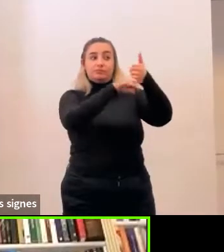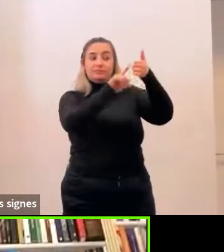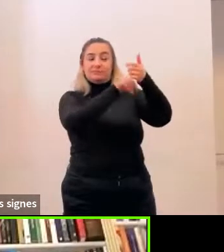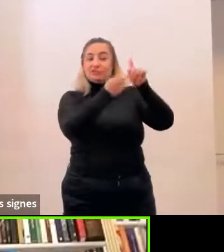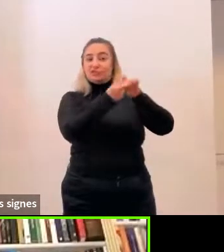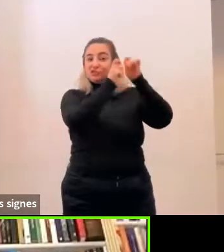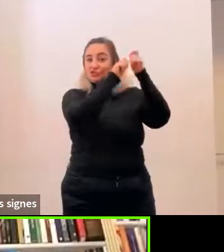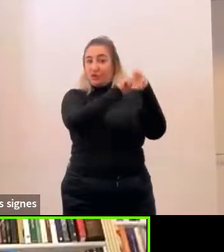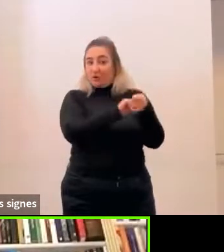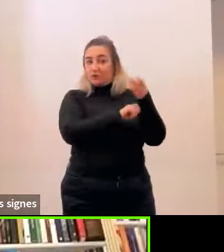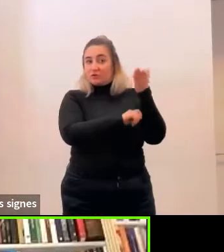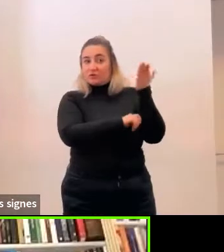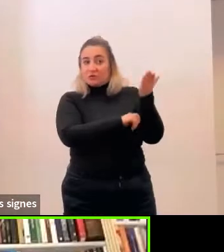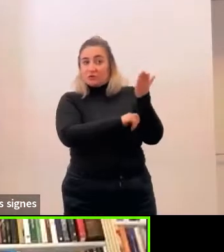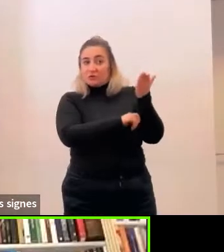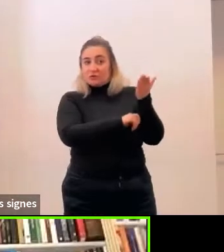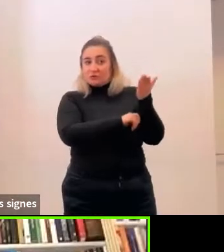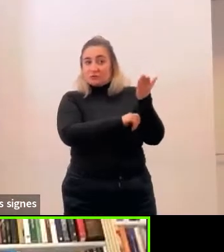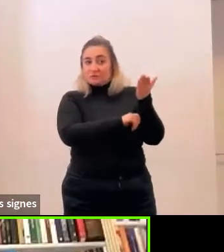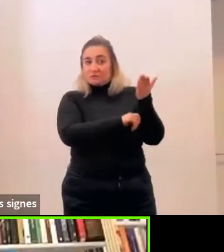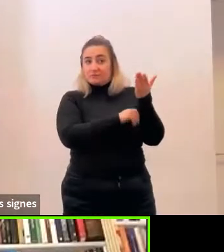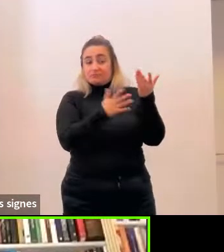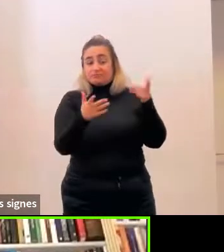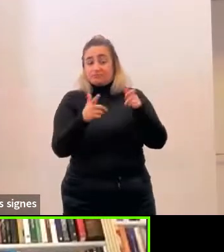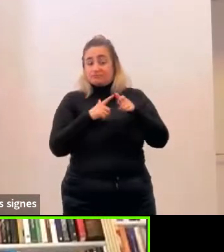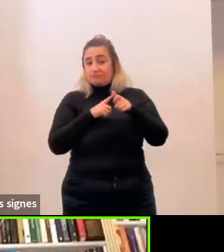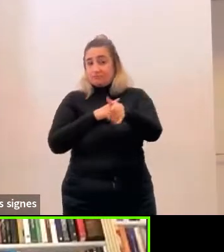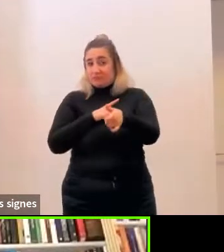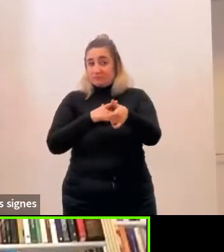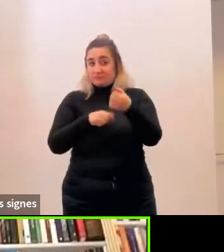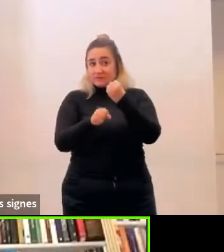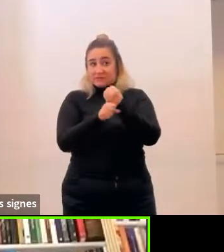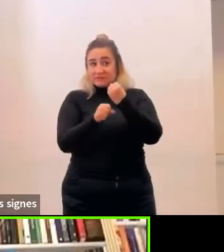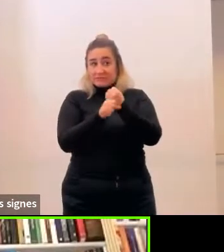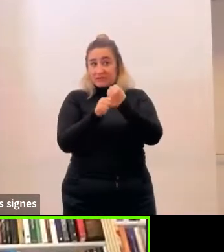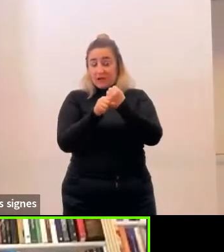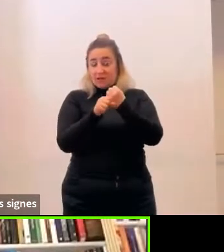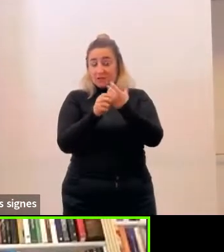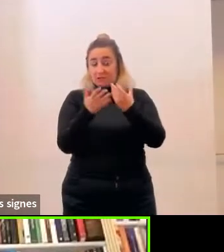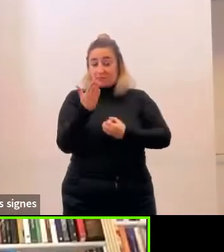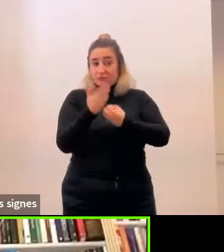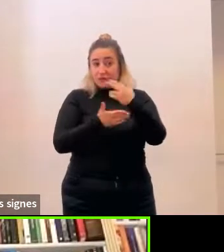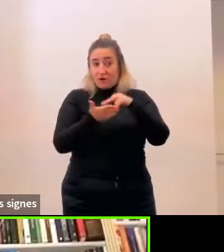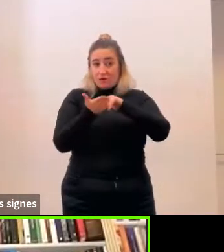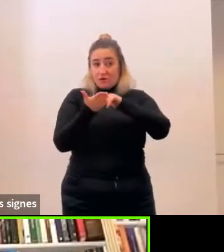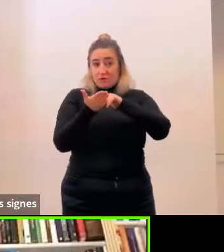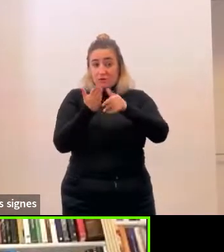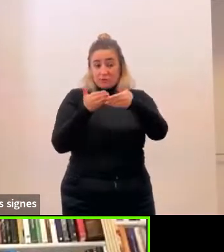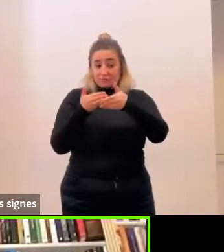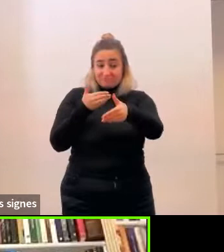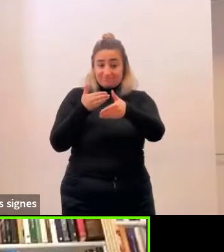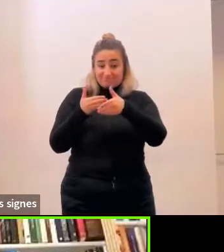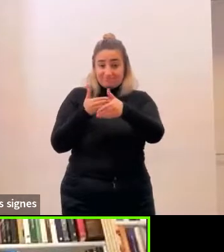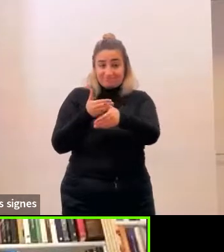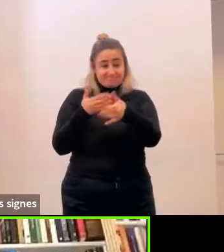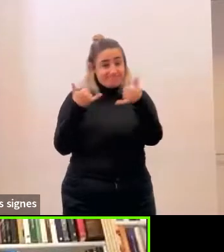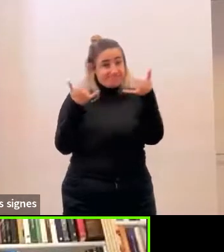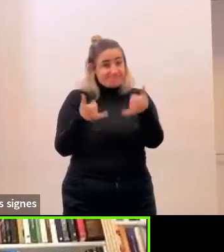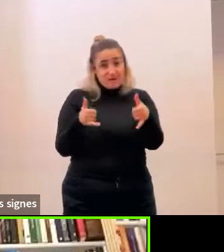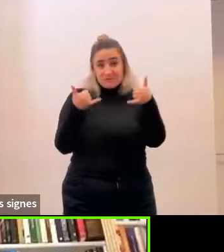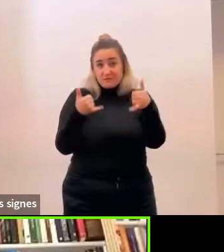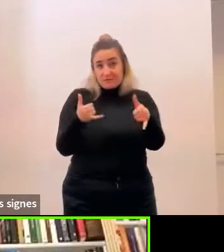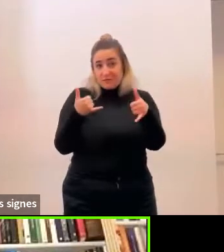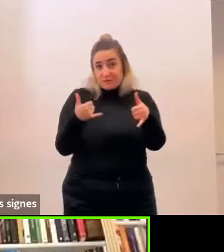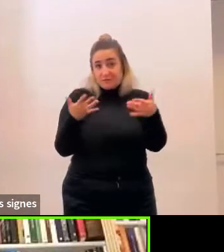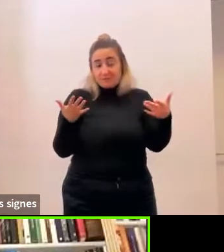Lorraine n'a pas permis de finaliser le travail que nous comptions mener